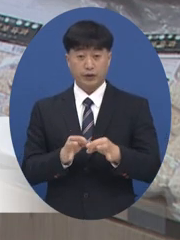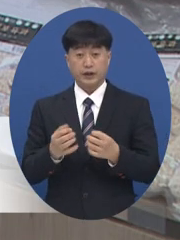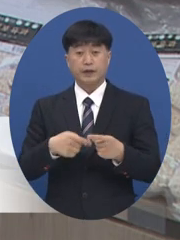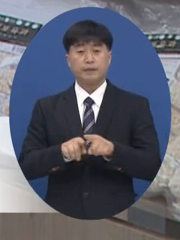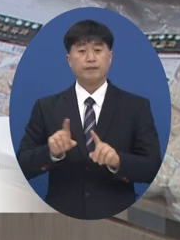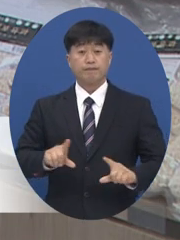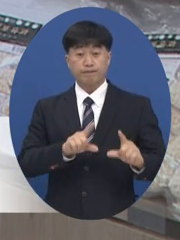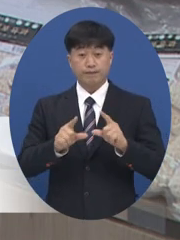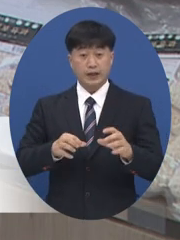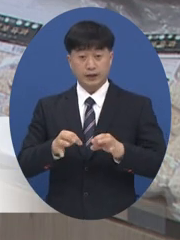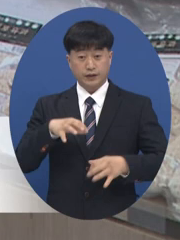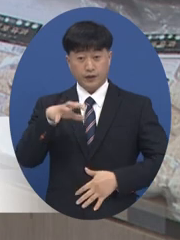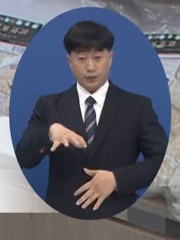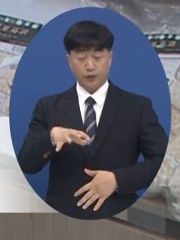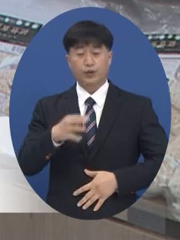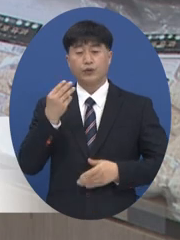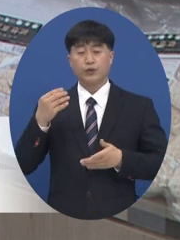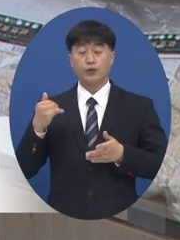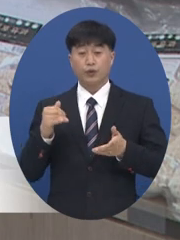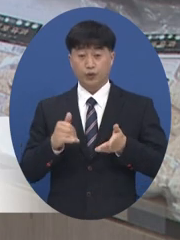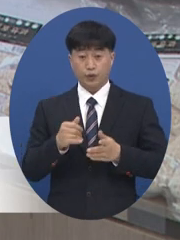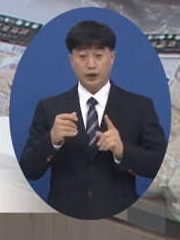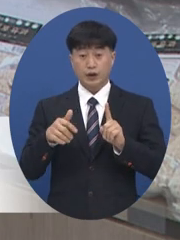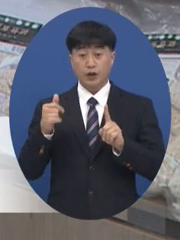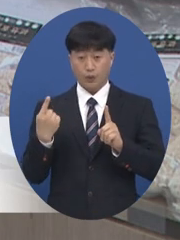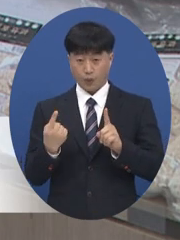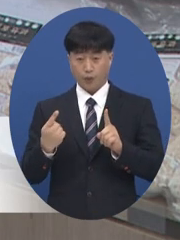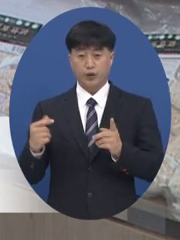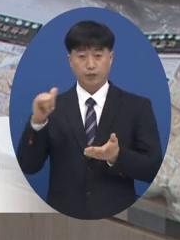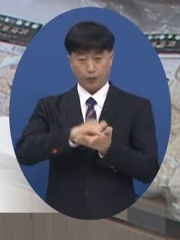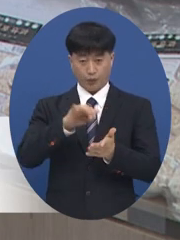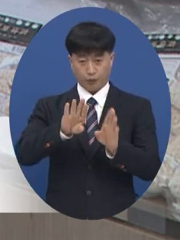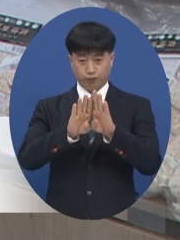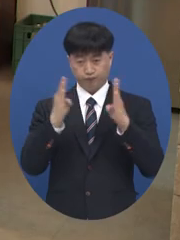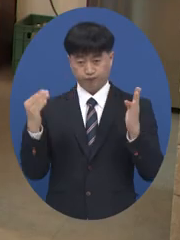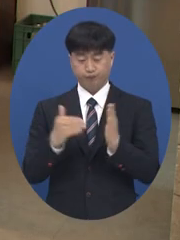김포에 문을 열었는데요 최창수 기자가 현장 취재했습니다